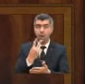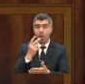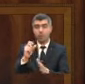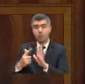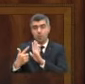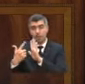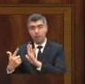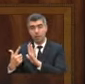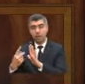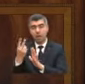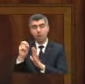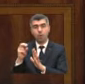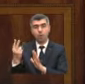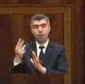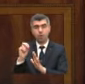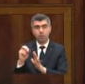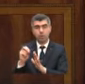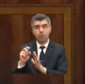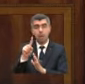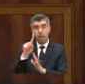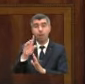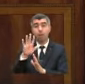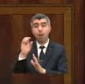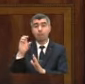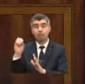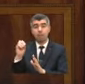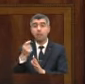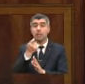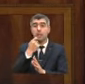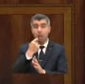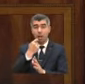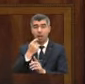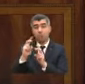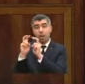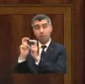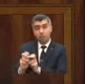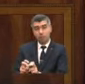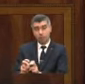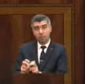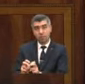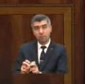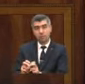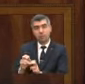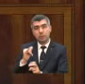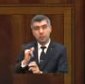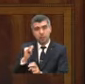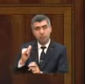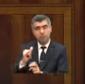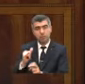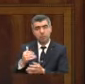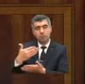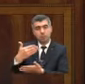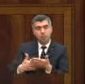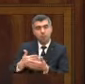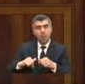حتى 2020 تخفضت الأثمنة ديال 1500 دواء، راه المرض يمكن نقيلو كنقيلو نرسلو القرارات ديال السيد وزير